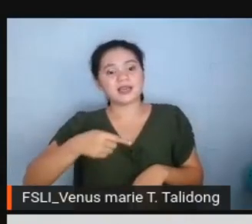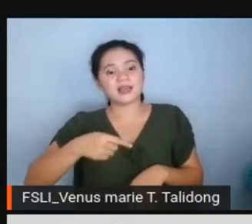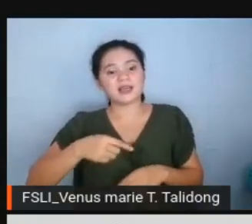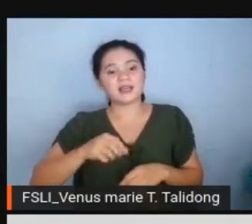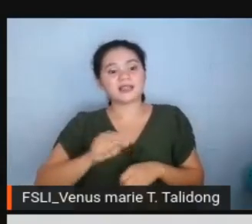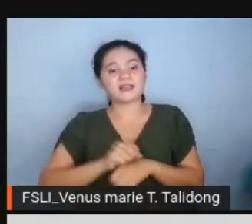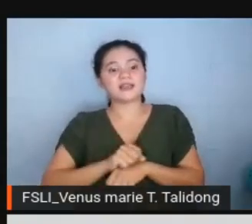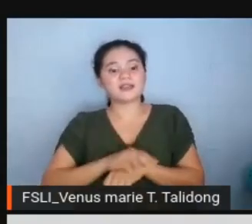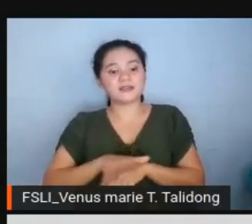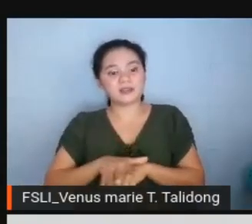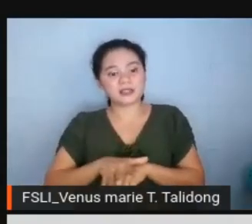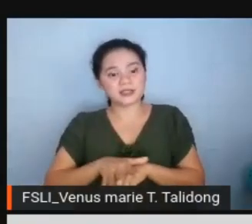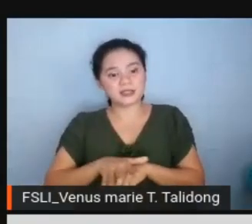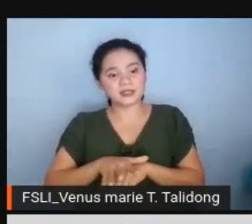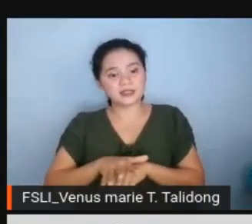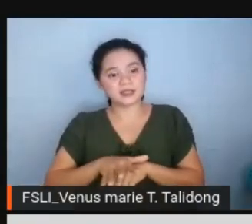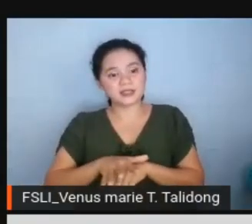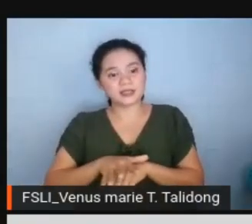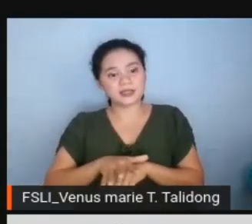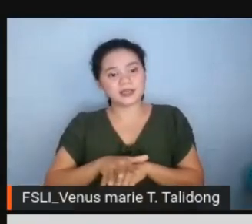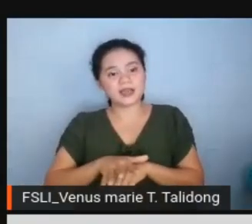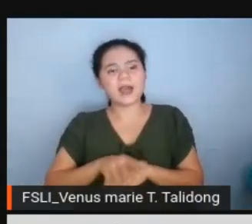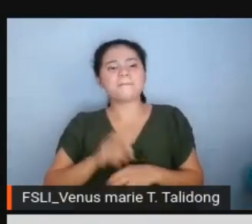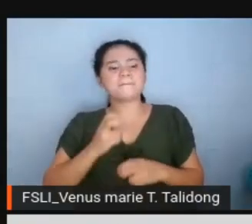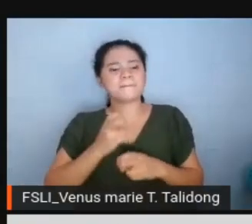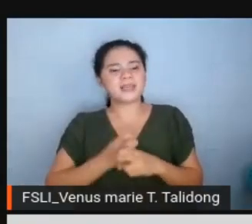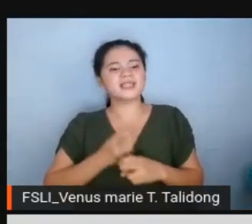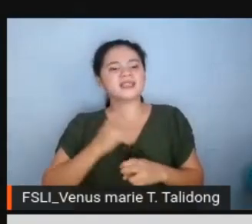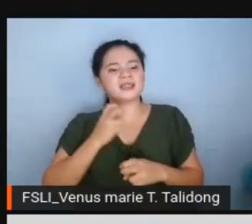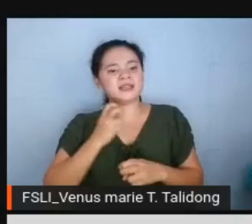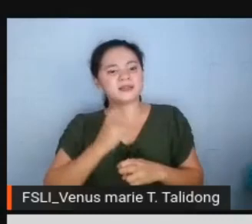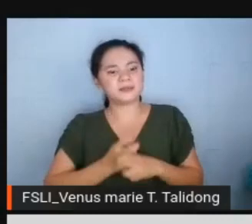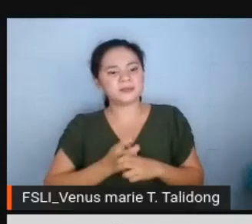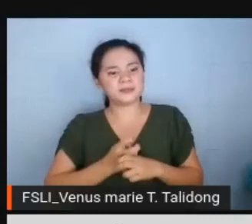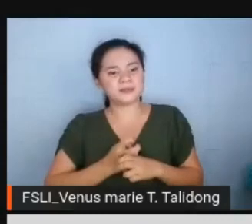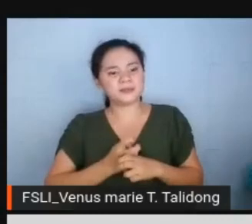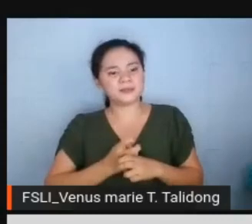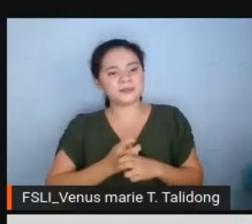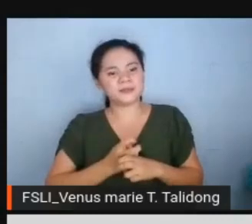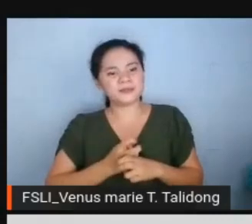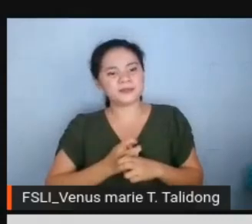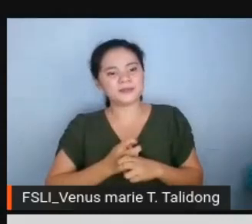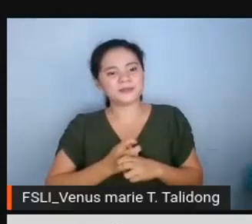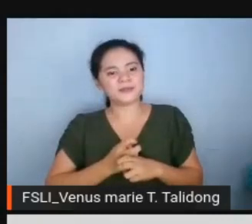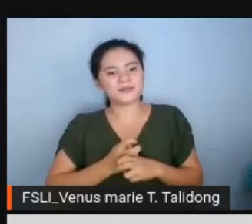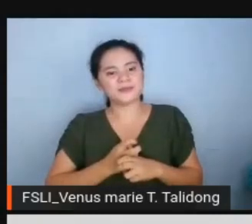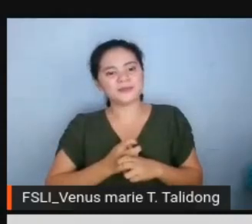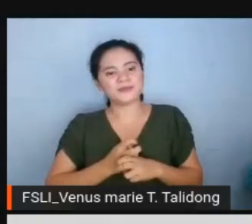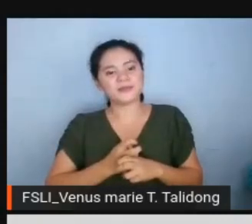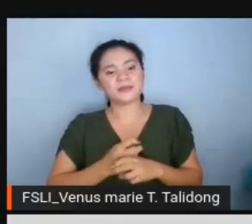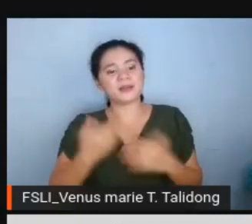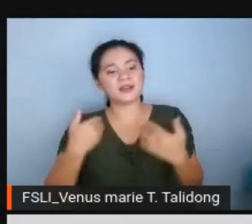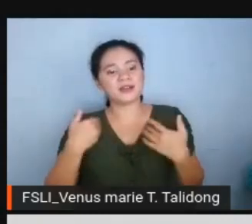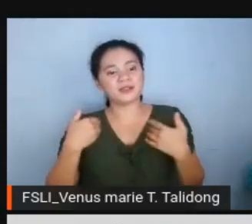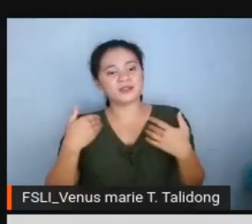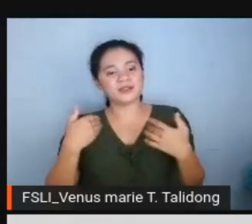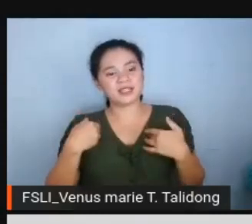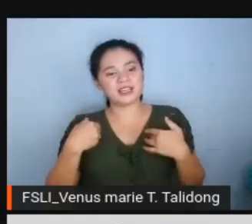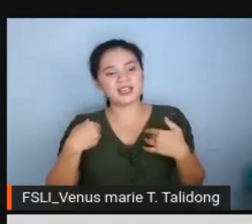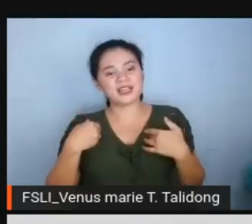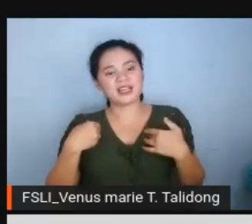parang mahirap siya. Actually, mahirap na magkaroon ng ganitong kondisyon,